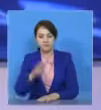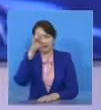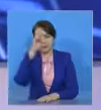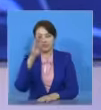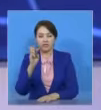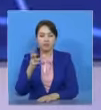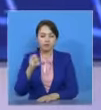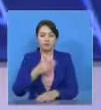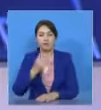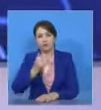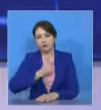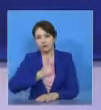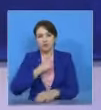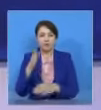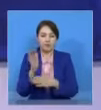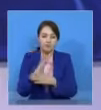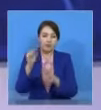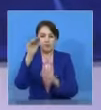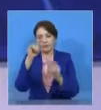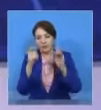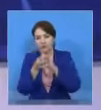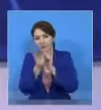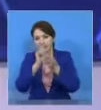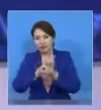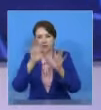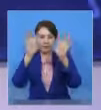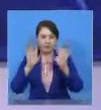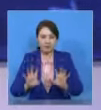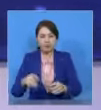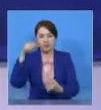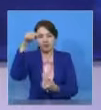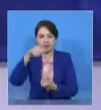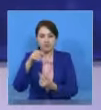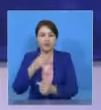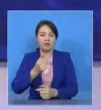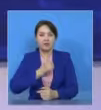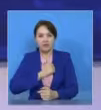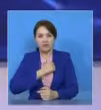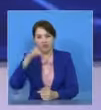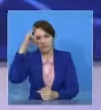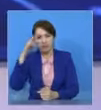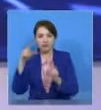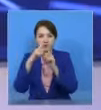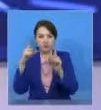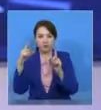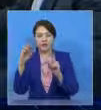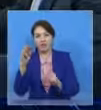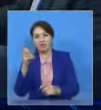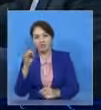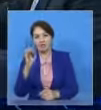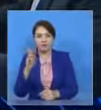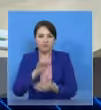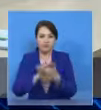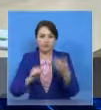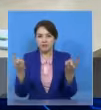Мемлекеттік рәміздерді орнату үлу талаптары өзгерді. Жаңа ережеге сай елтаңбадағы Қазақстан сөзі латын қарпімен жазылуы